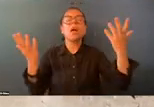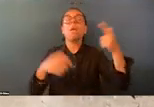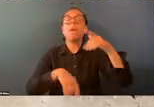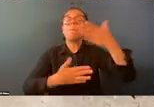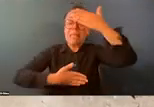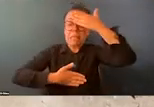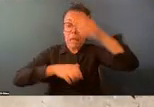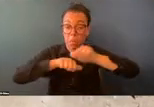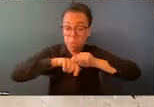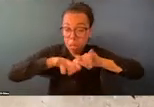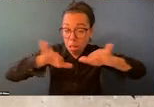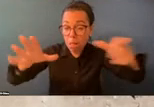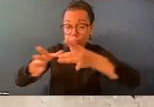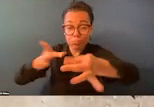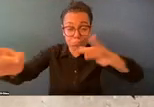под угрозой,